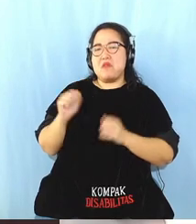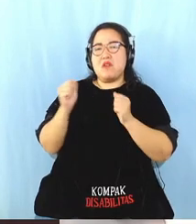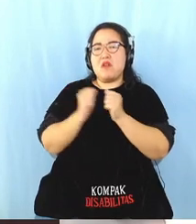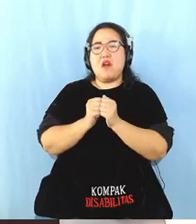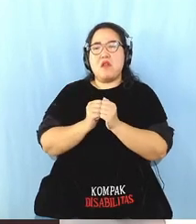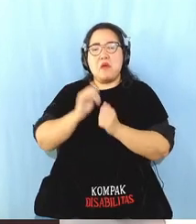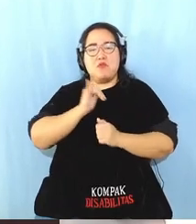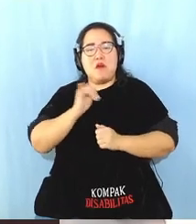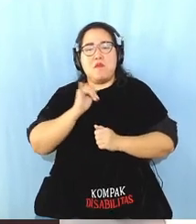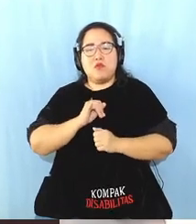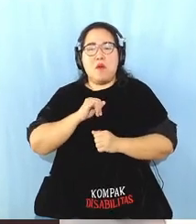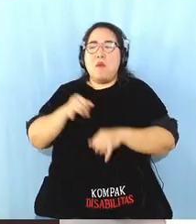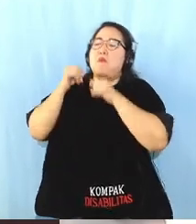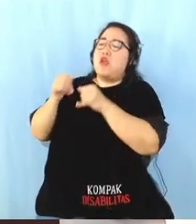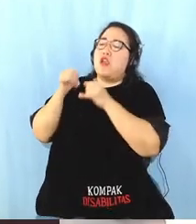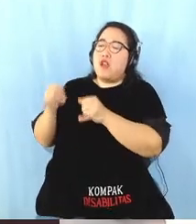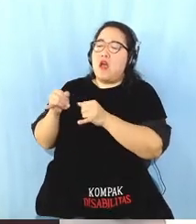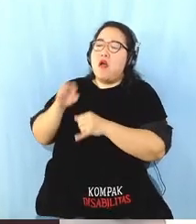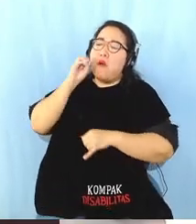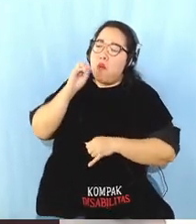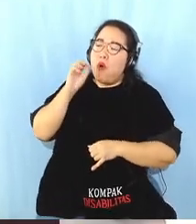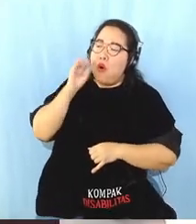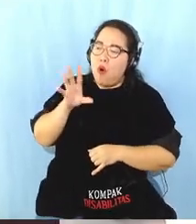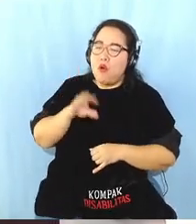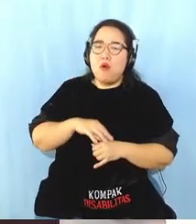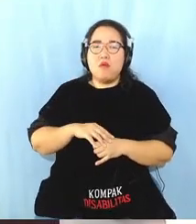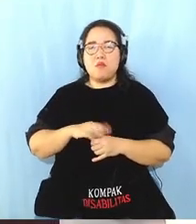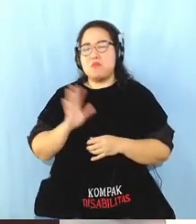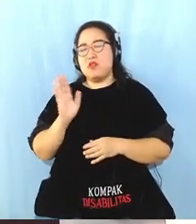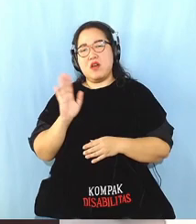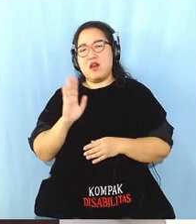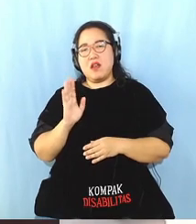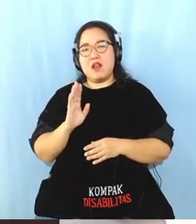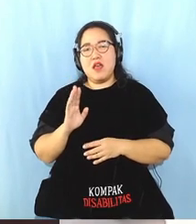atau menyebabkan penderitaan pada hidup sesama kita.